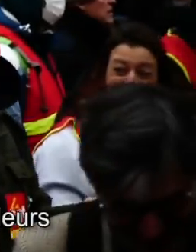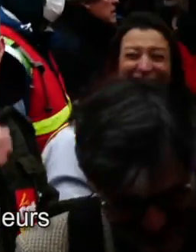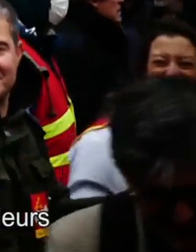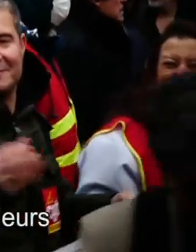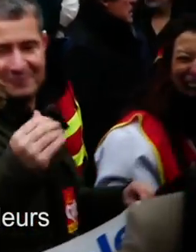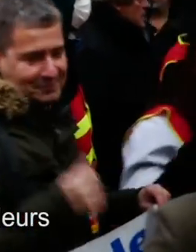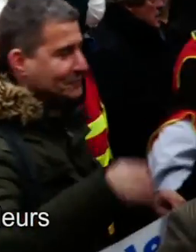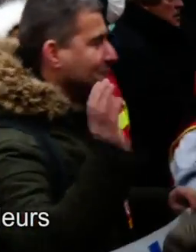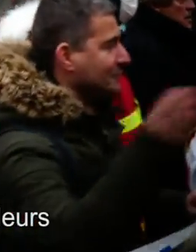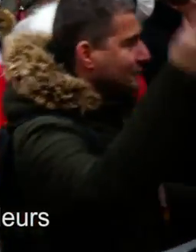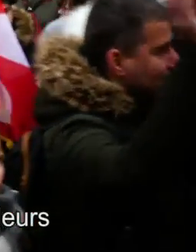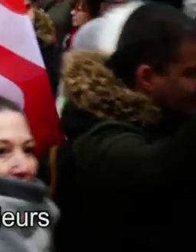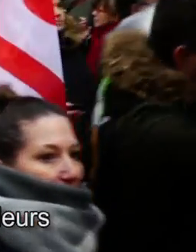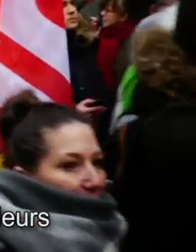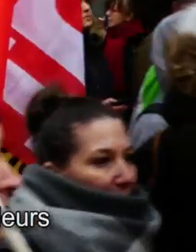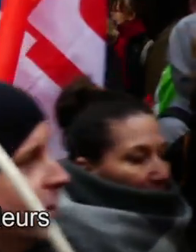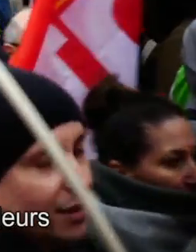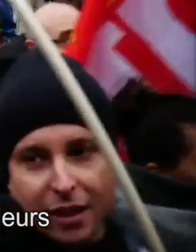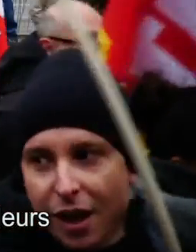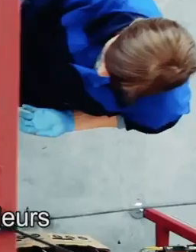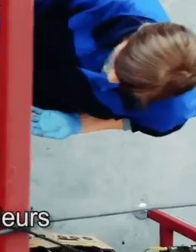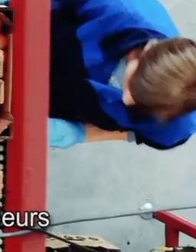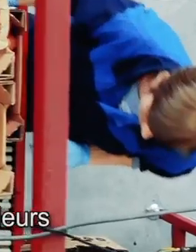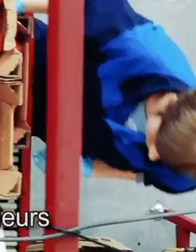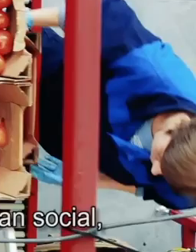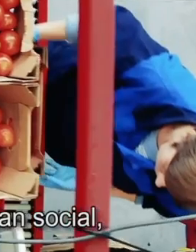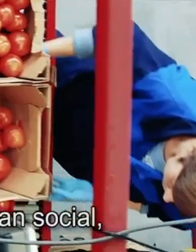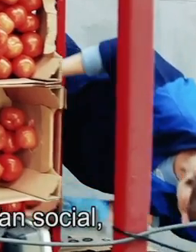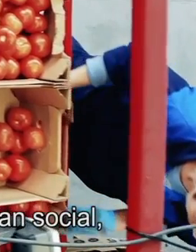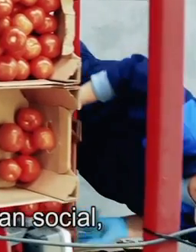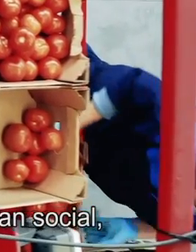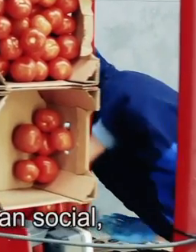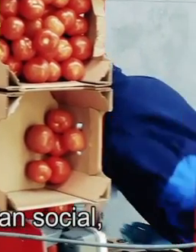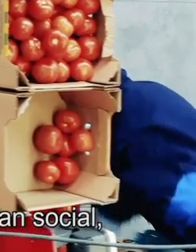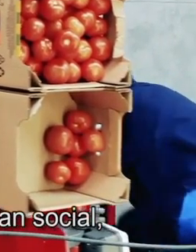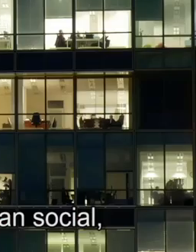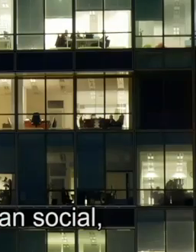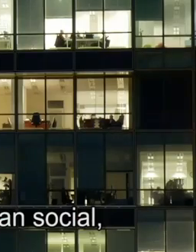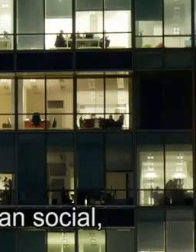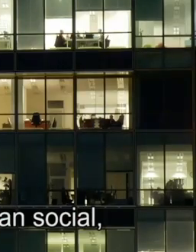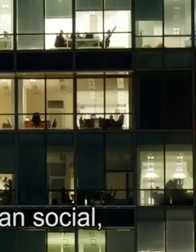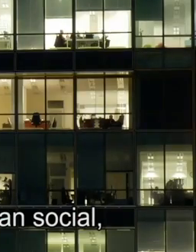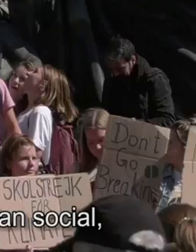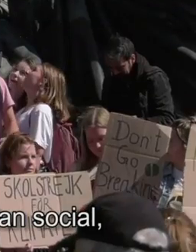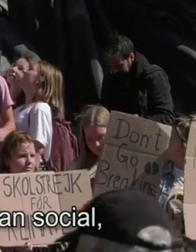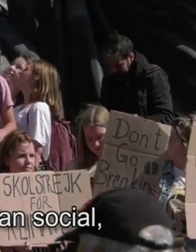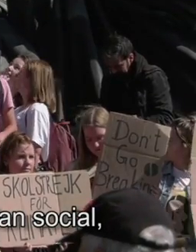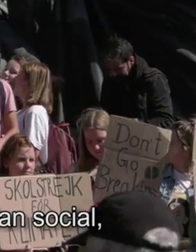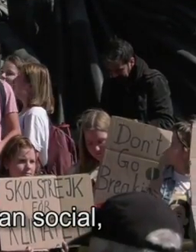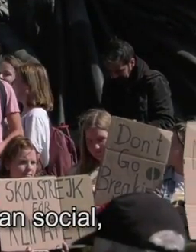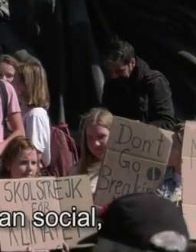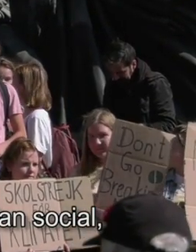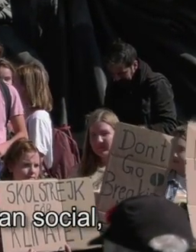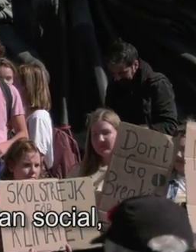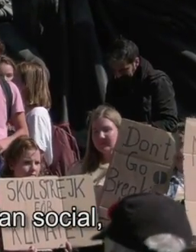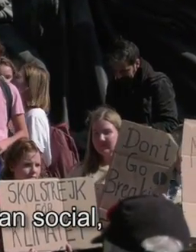est urgent d'inverser cette tendance pour que les travailleurs reprennent le fruit de leur travail. Cette recherche effrénée du profit n'est soutenable ni sur le plan